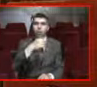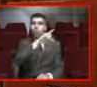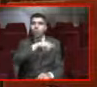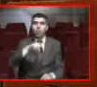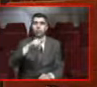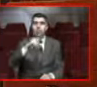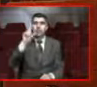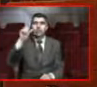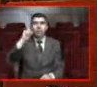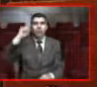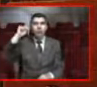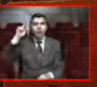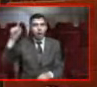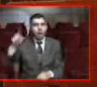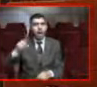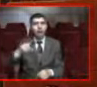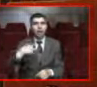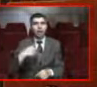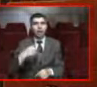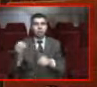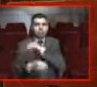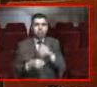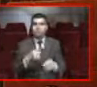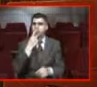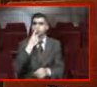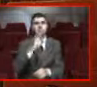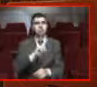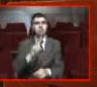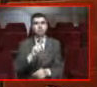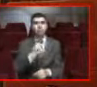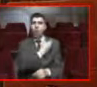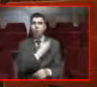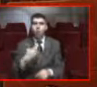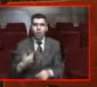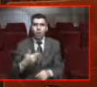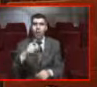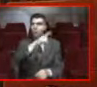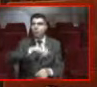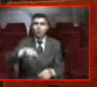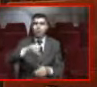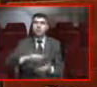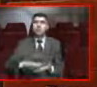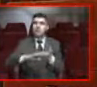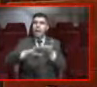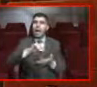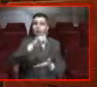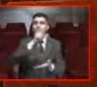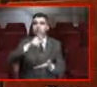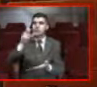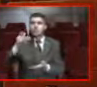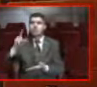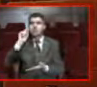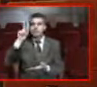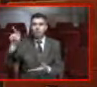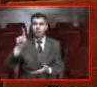المبالغ، يعني بدات مجهودات طيلة الحكومات المتعاقبة اللي خلات أن هذه الشريحة من المواطنين اللي كما قلنا في مناسبة